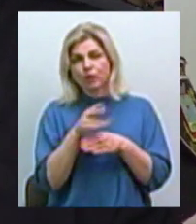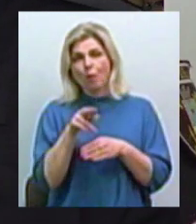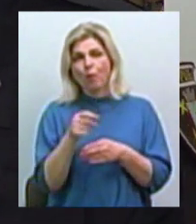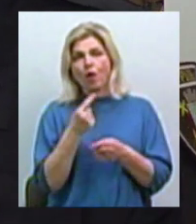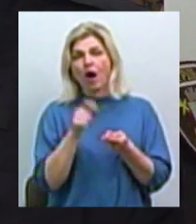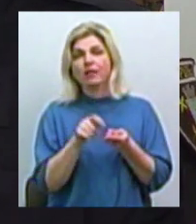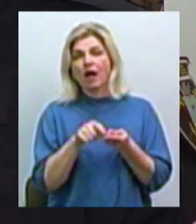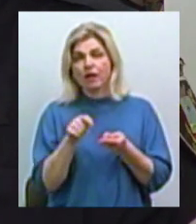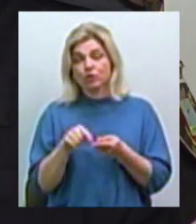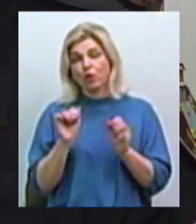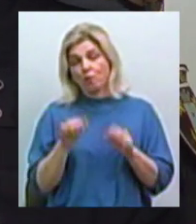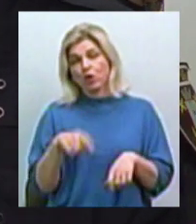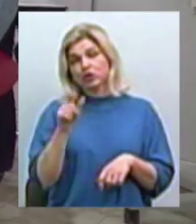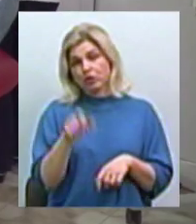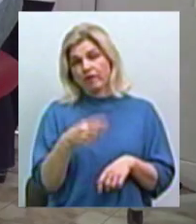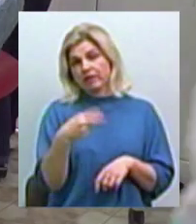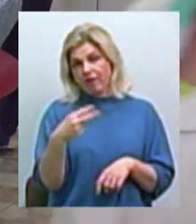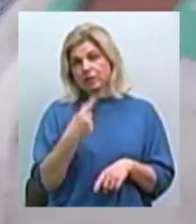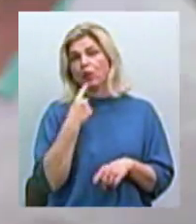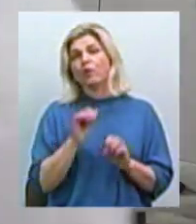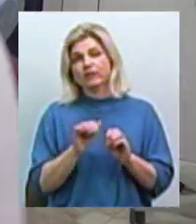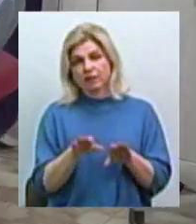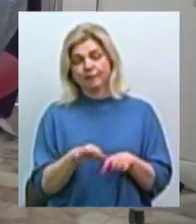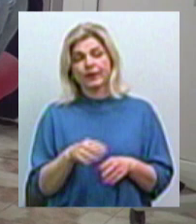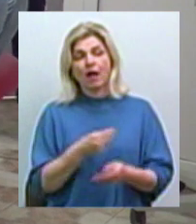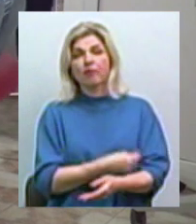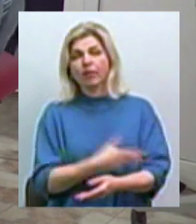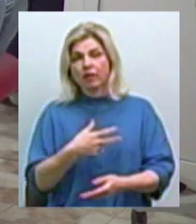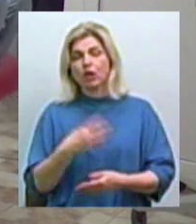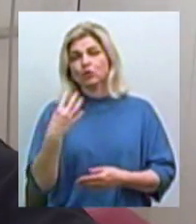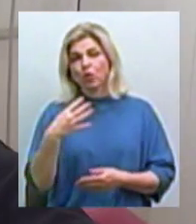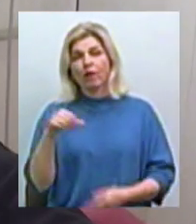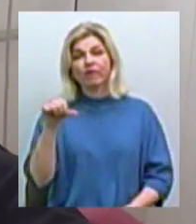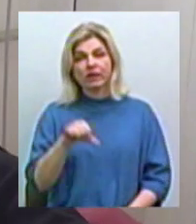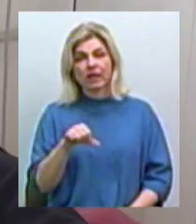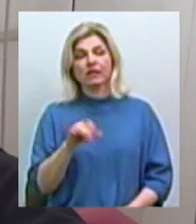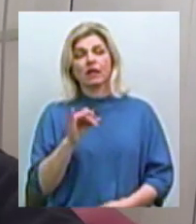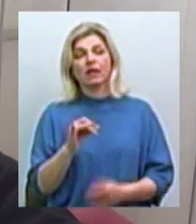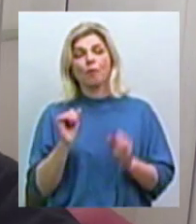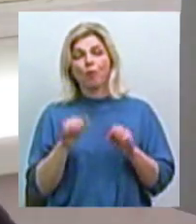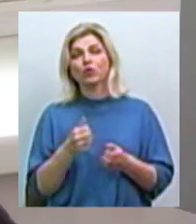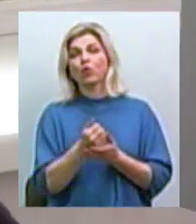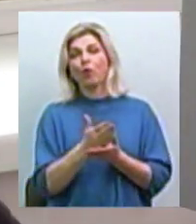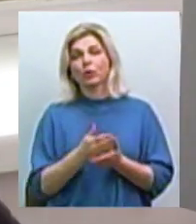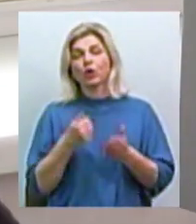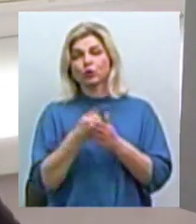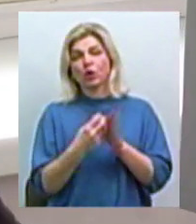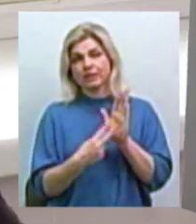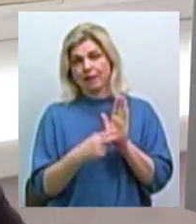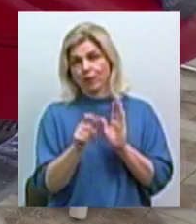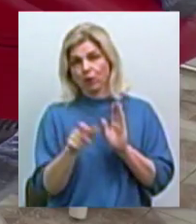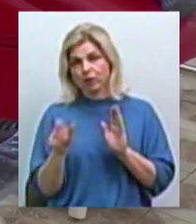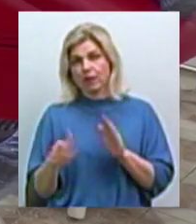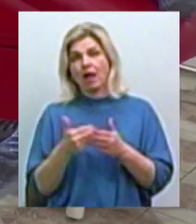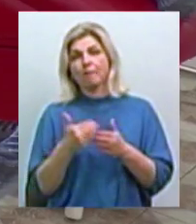думаємо, чоловік 20 сьогодні кров здадуть. Процедура здачі плазми триває 40 хвилин. Одночасно можуть обслуговувати до 7 людей. Перед